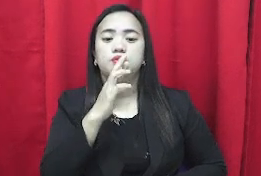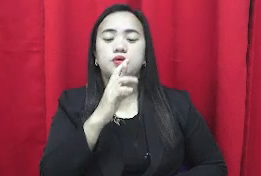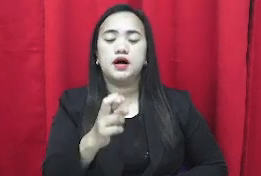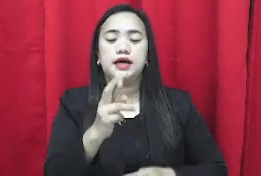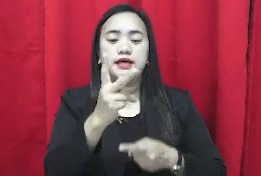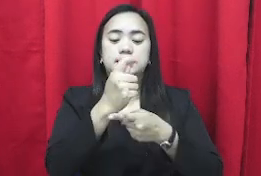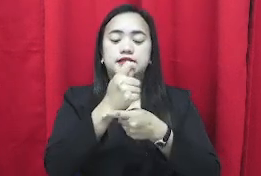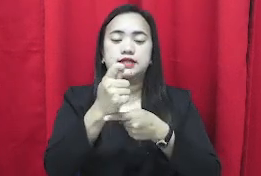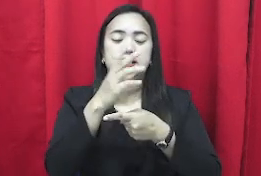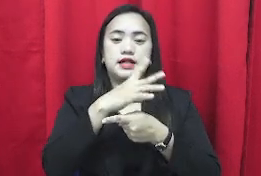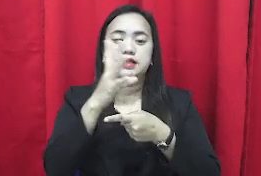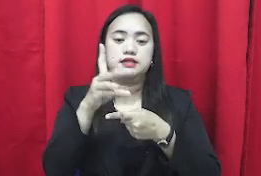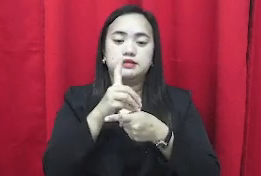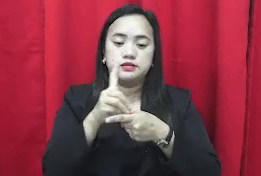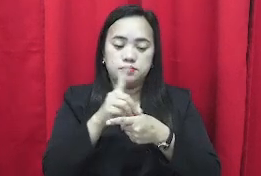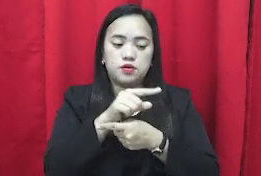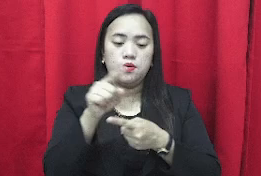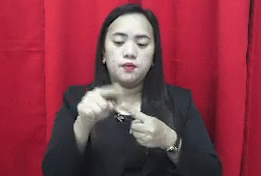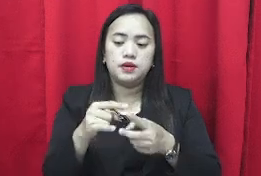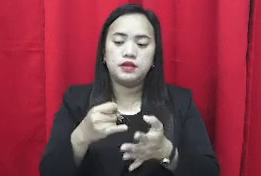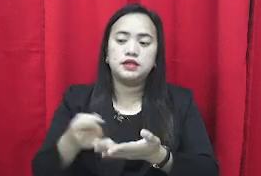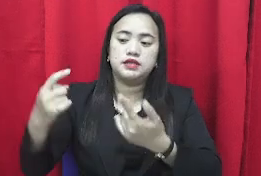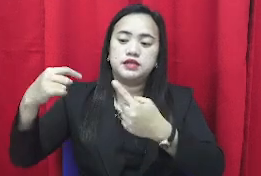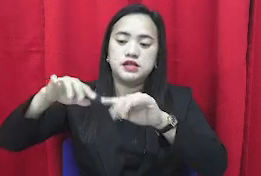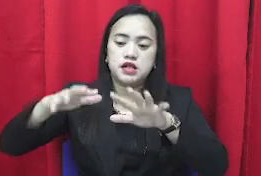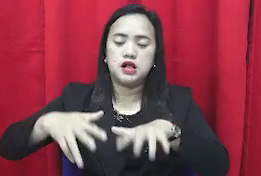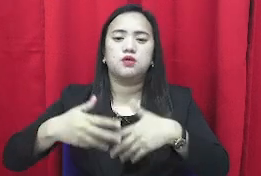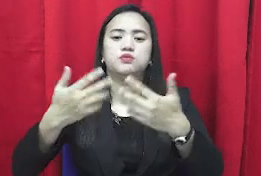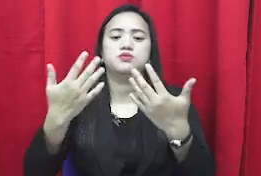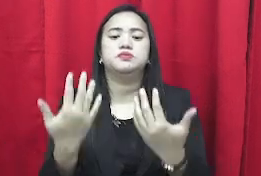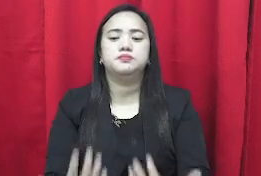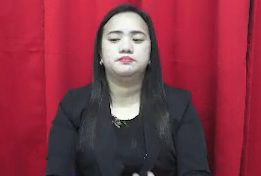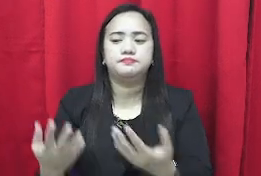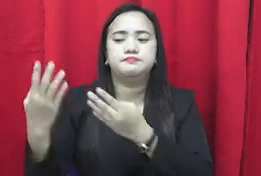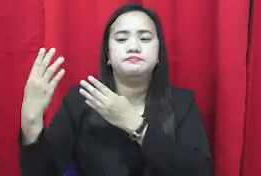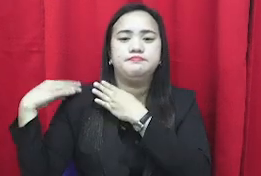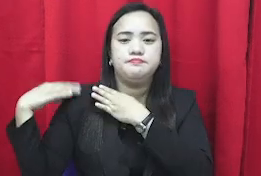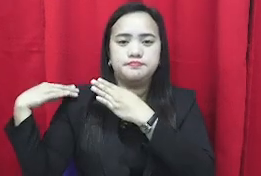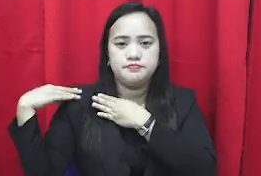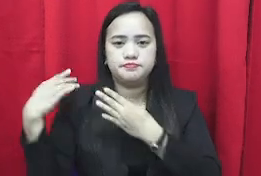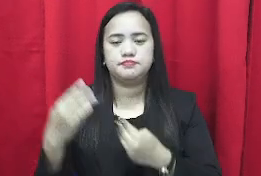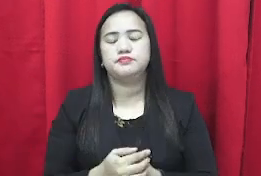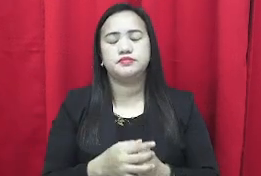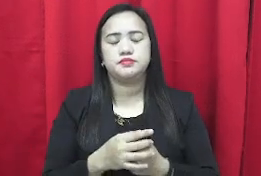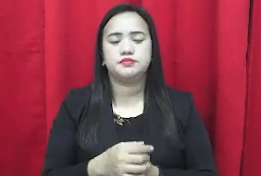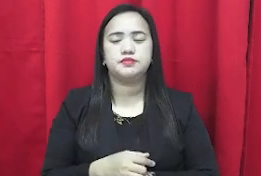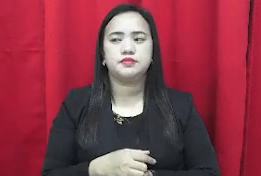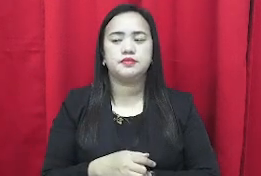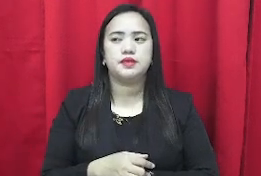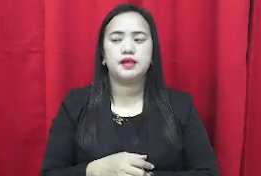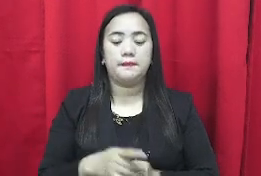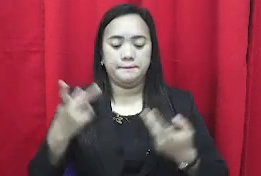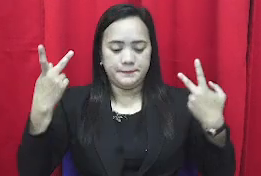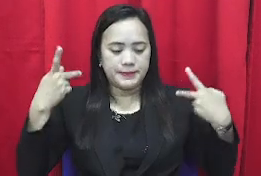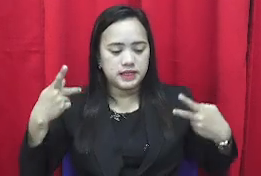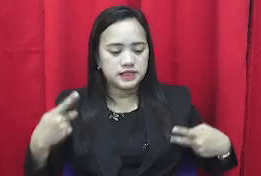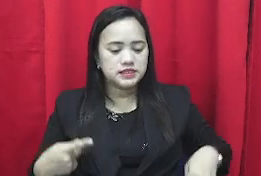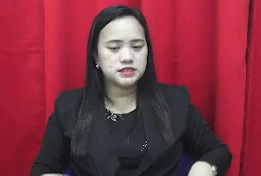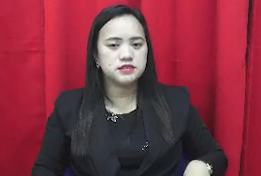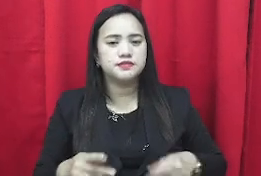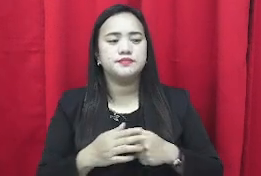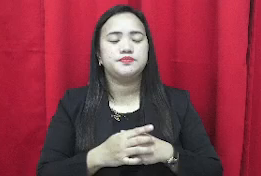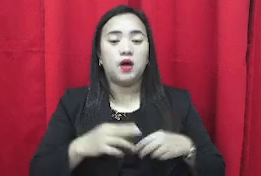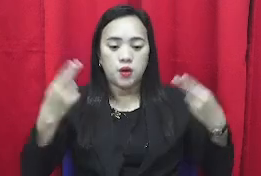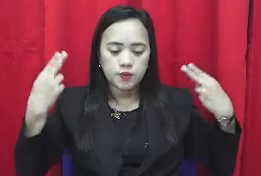trained and disciplined when it comes on enduring hardness that's true you see that physically speaking humanly